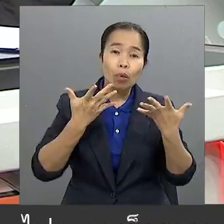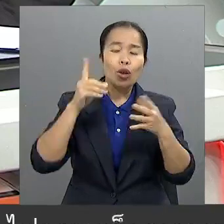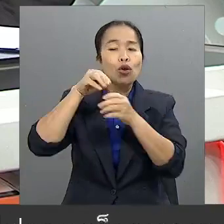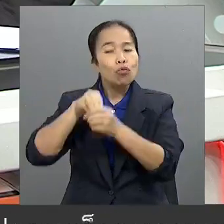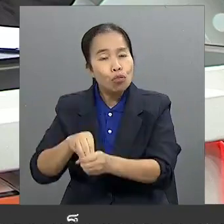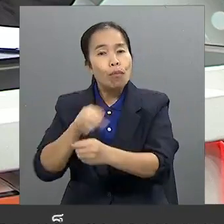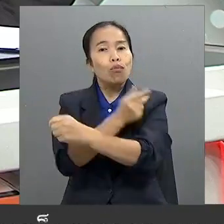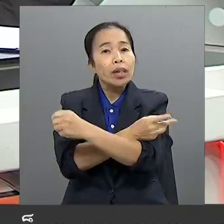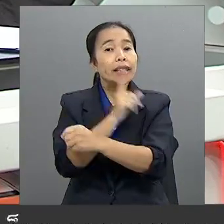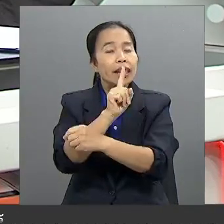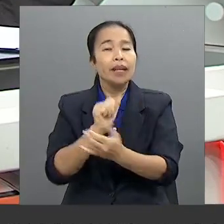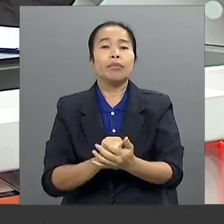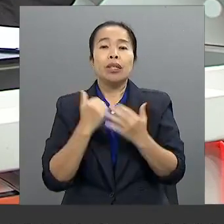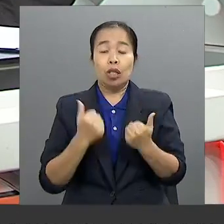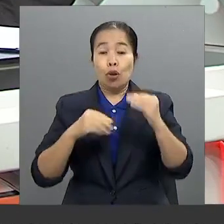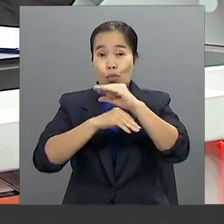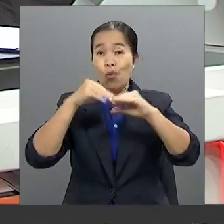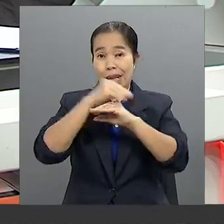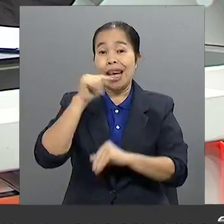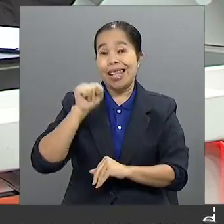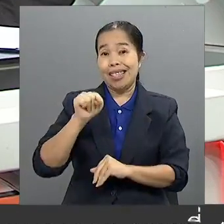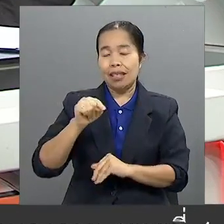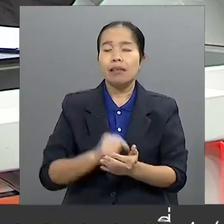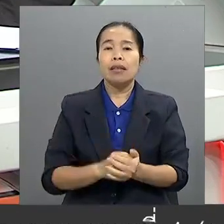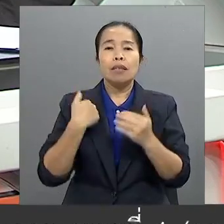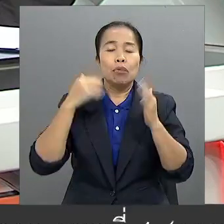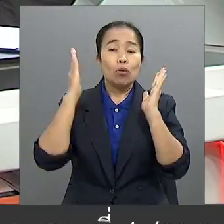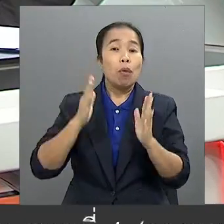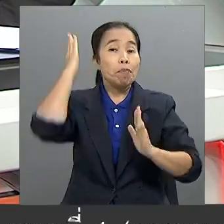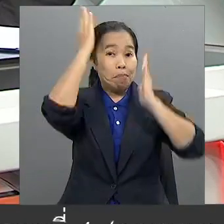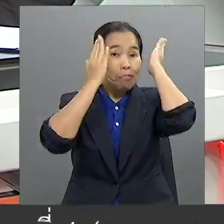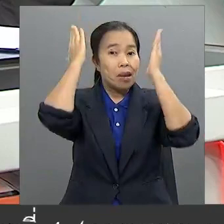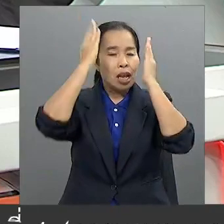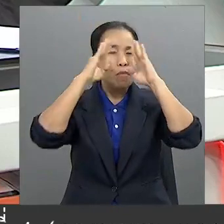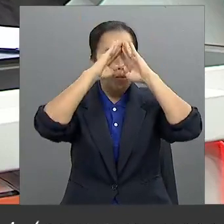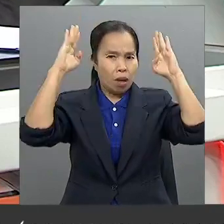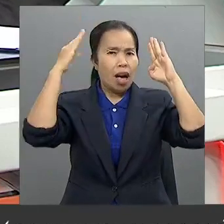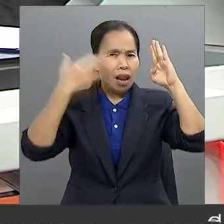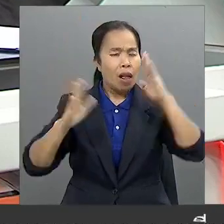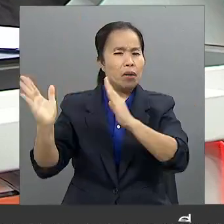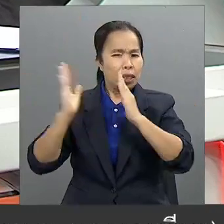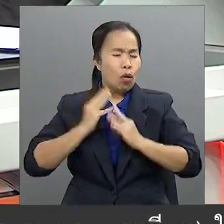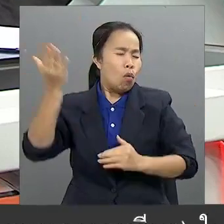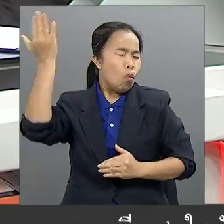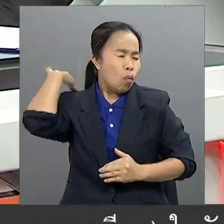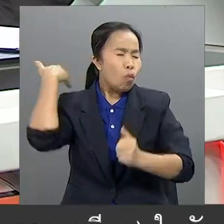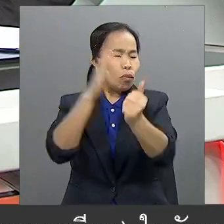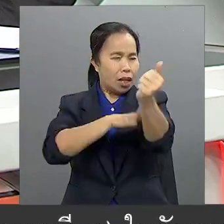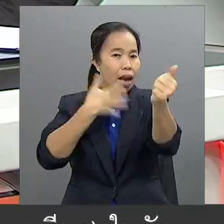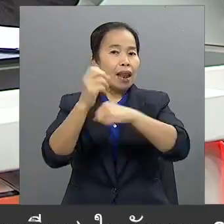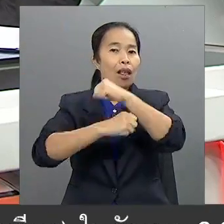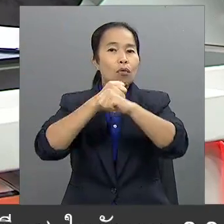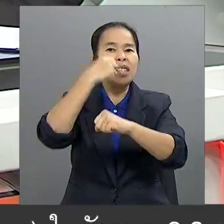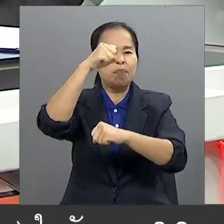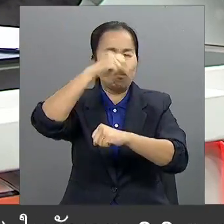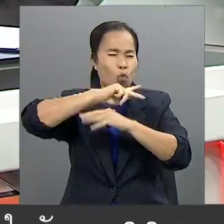นี้นะคะก็ถูกจับตาจากมาเลเซียนะคะที่มีประสบการณ์ในแบบเดียวกันมาหลาย10ปีนะคะ ครับและด้วยศักยภาพและความมีชื่อ